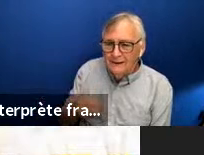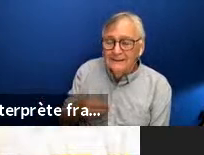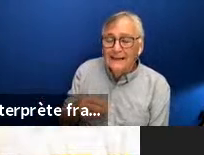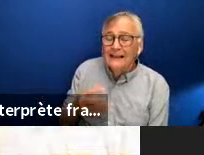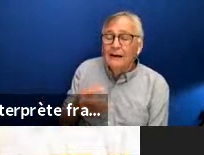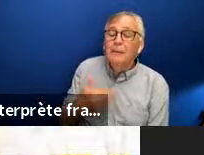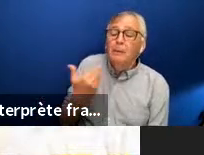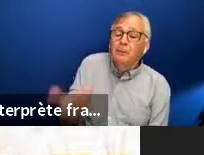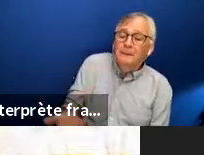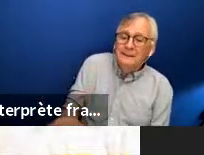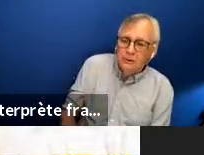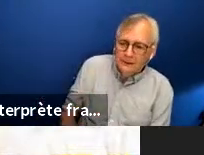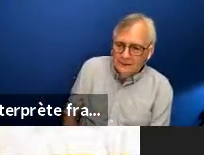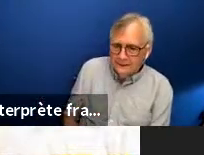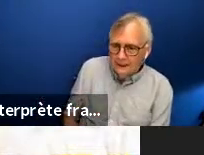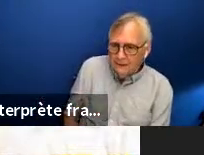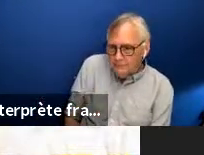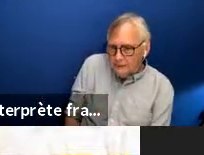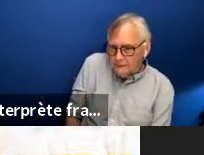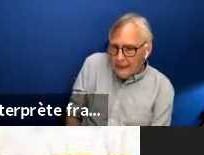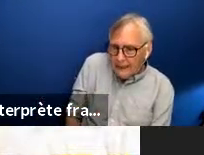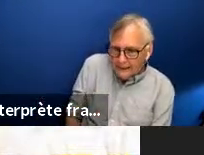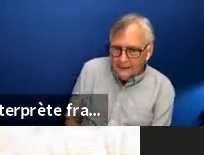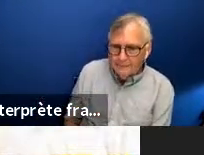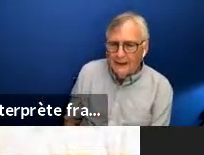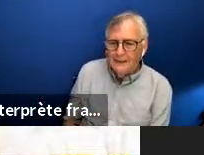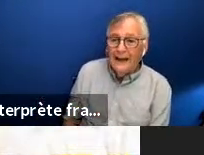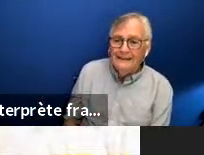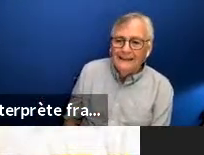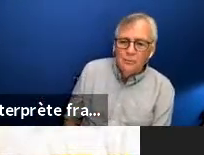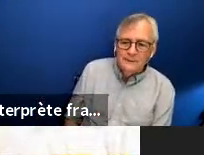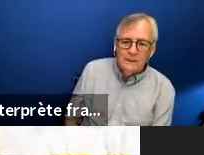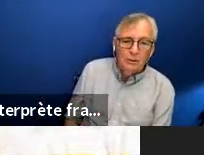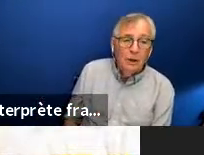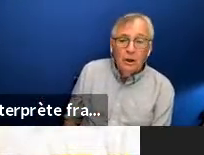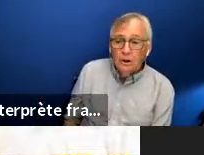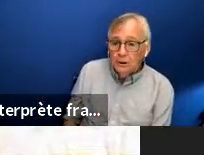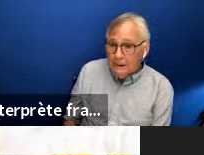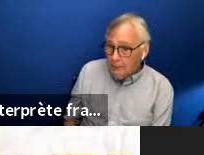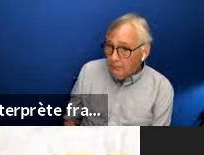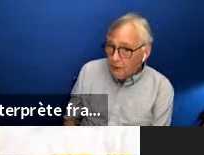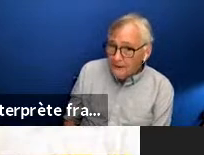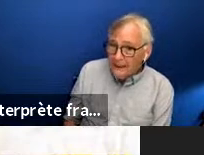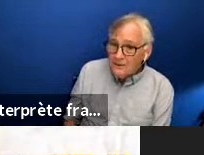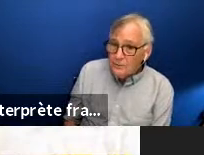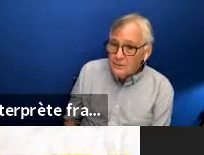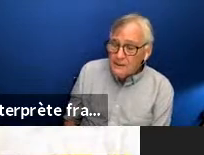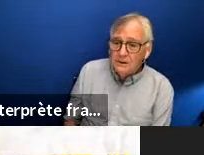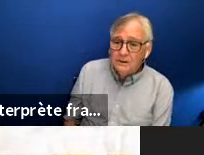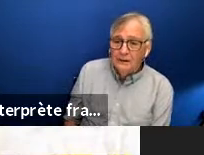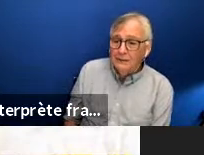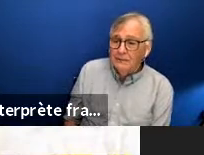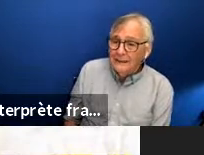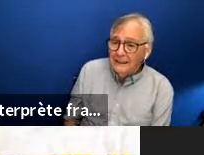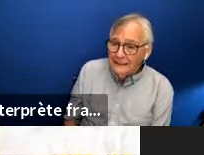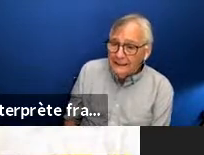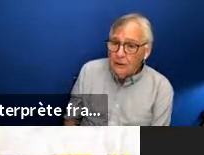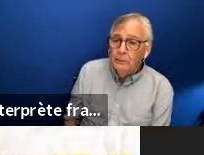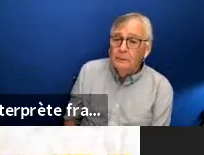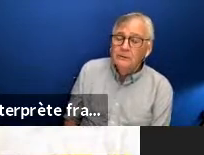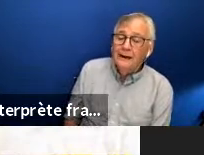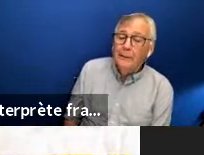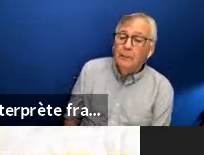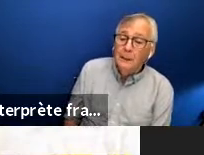Donc, ça n'en fait pas une personne entendante, mais ça aide à l'audition. Il y a des bonnes prothèses aussi. Il y a différentes